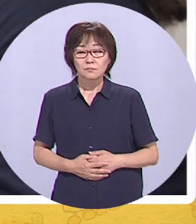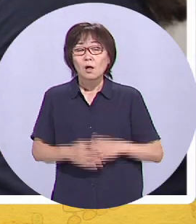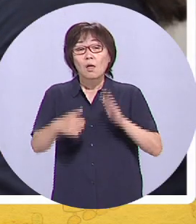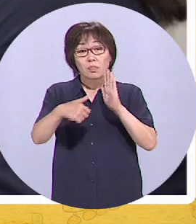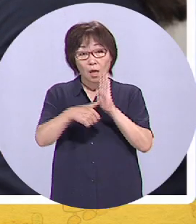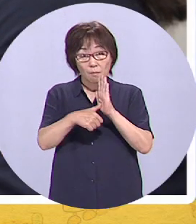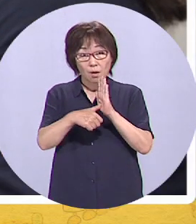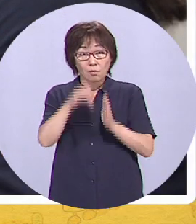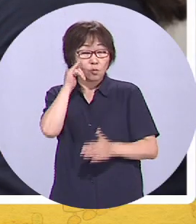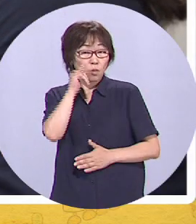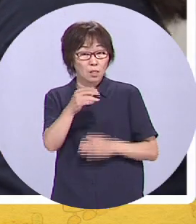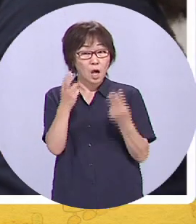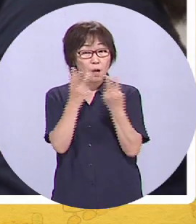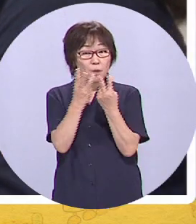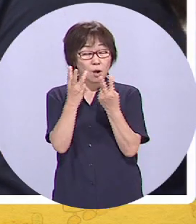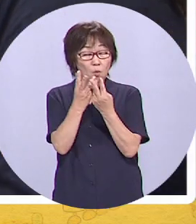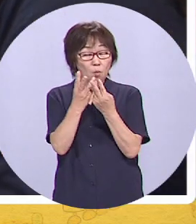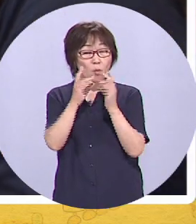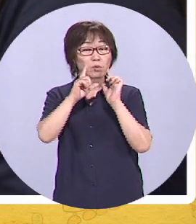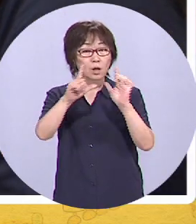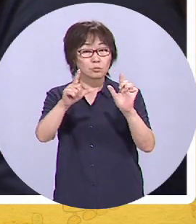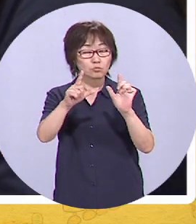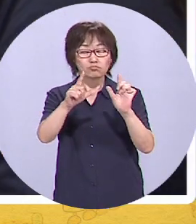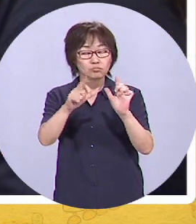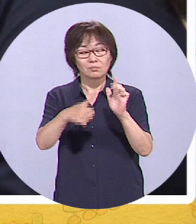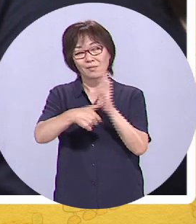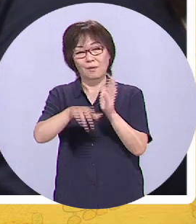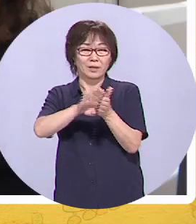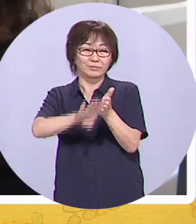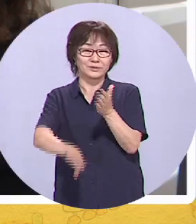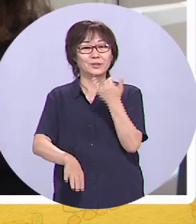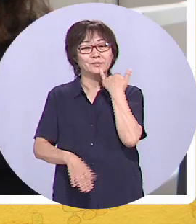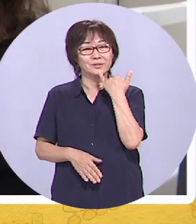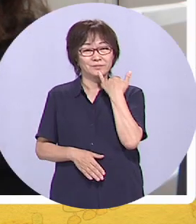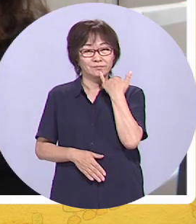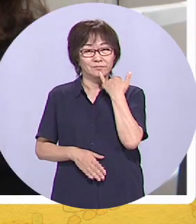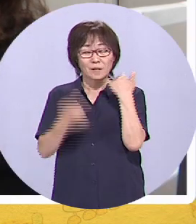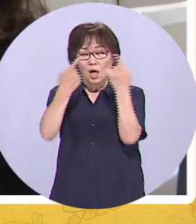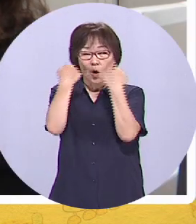名前と電話番号を伝えますが、匿名でもいいそうです。個